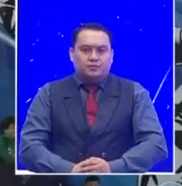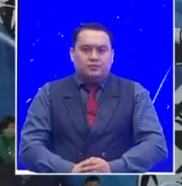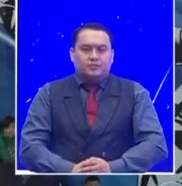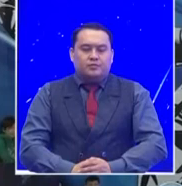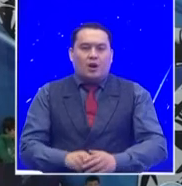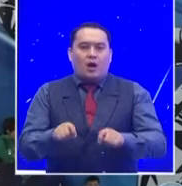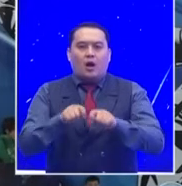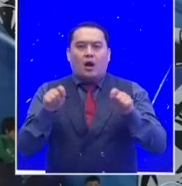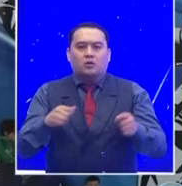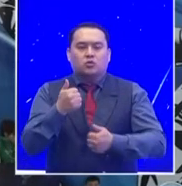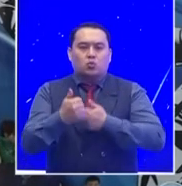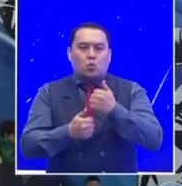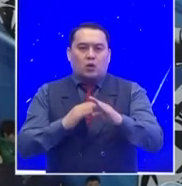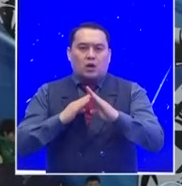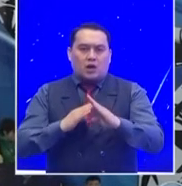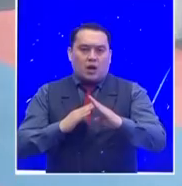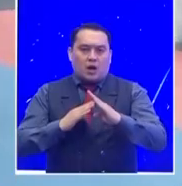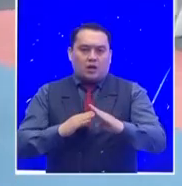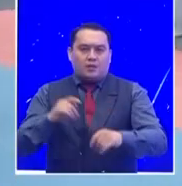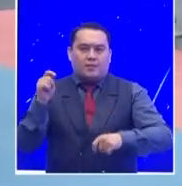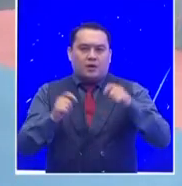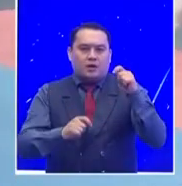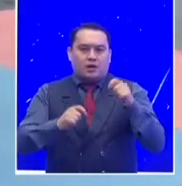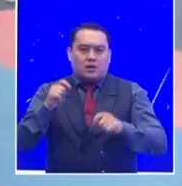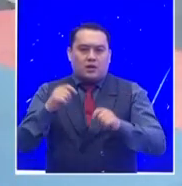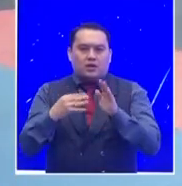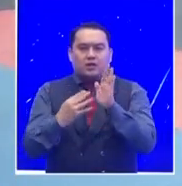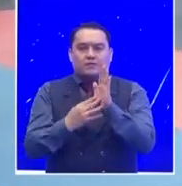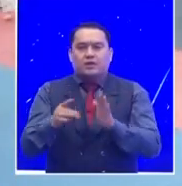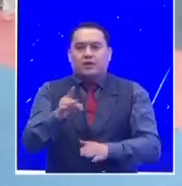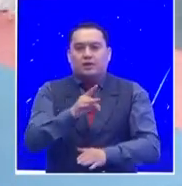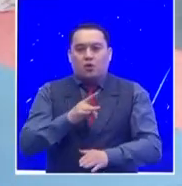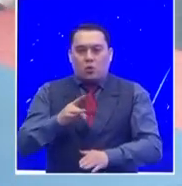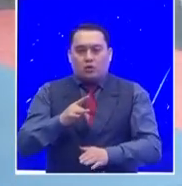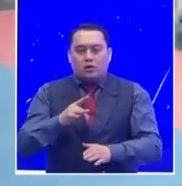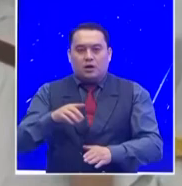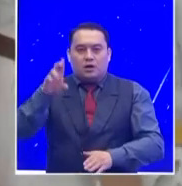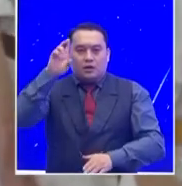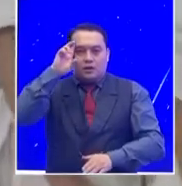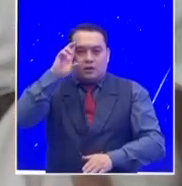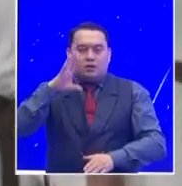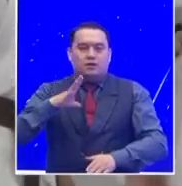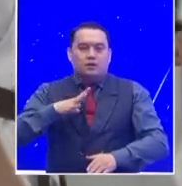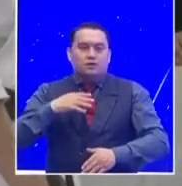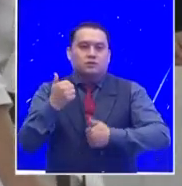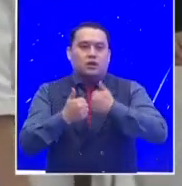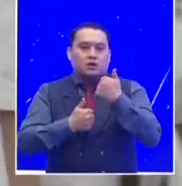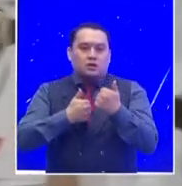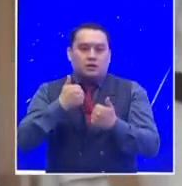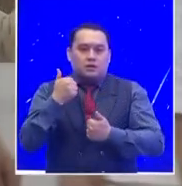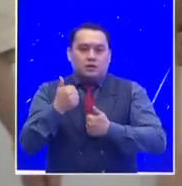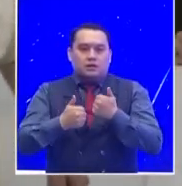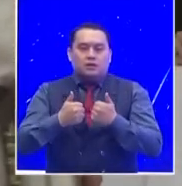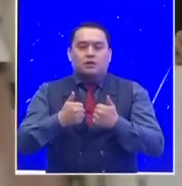На открытый турнир по карате Киокушинкай съехали спортсмены из 9 регионов страны. На протяжении 2 дней они сражались за призы